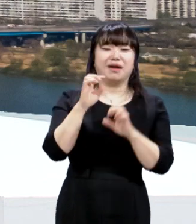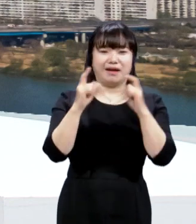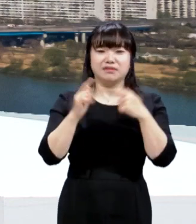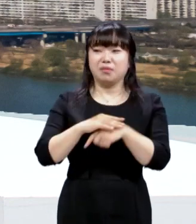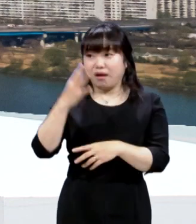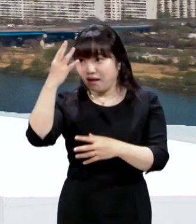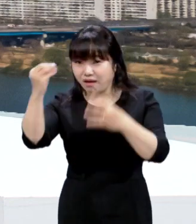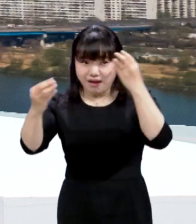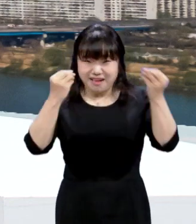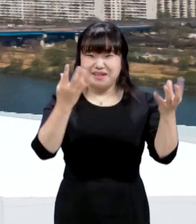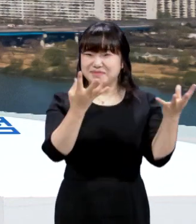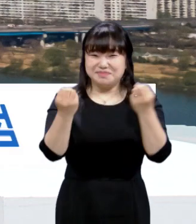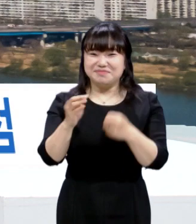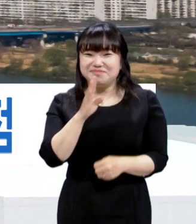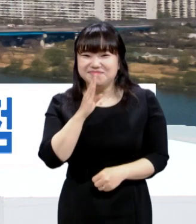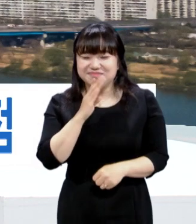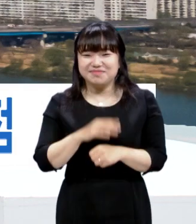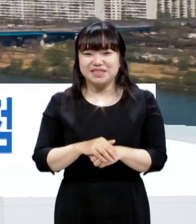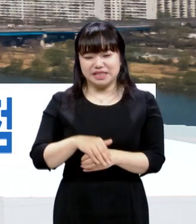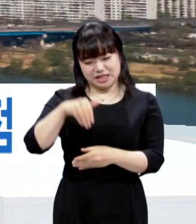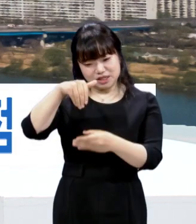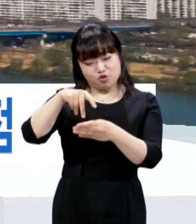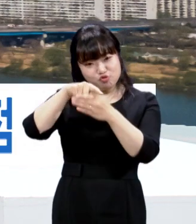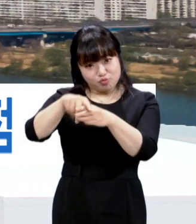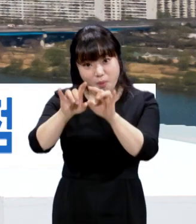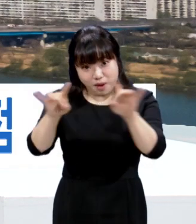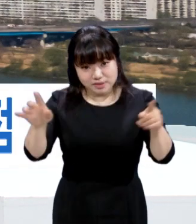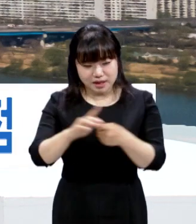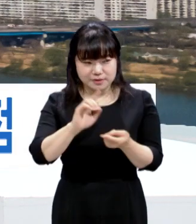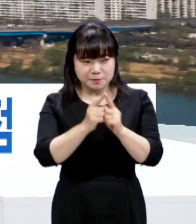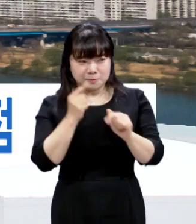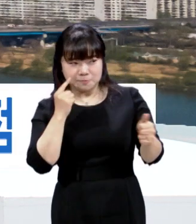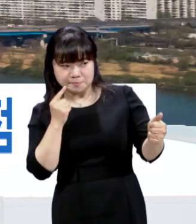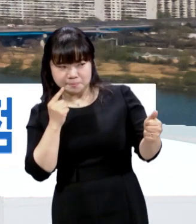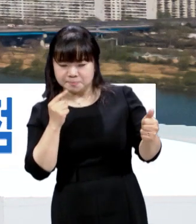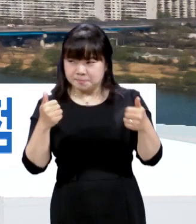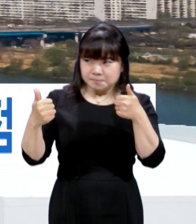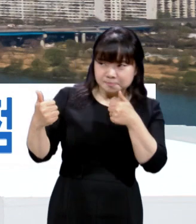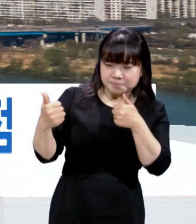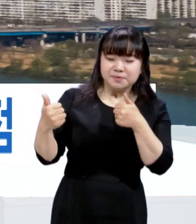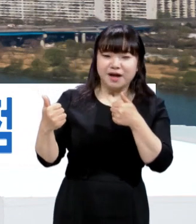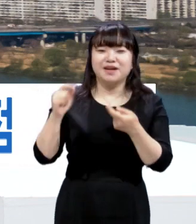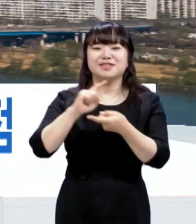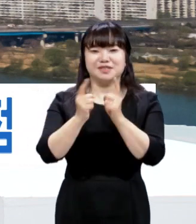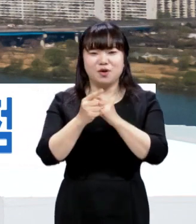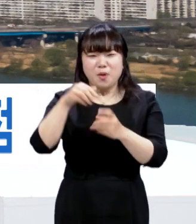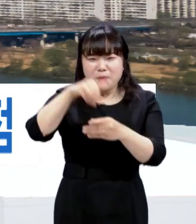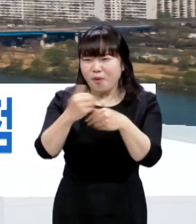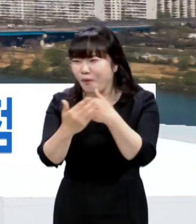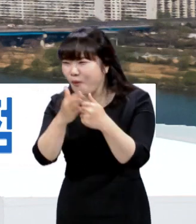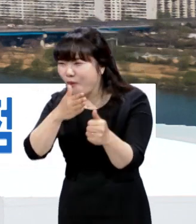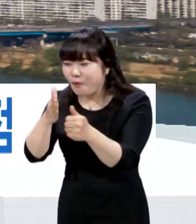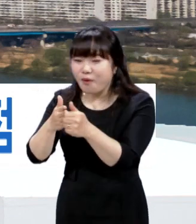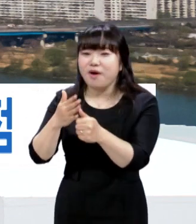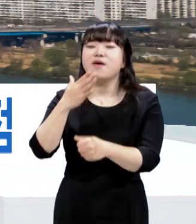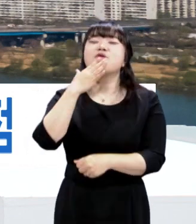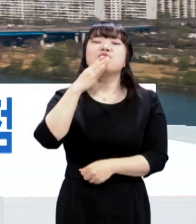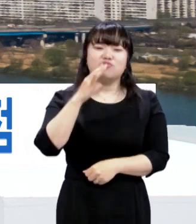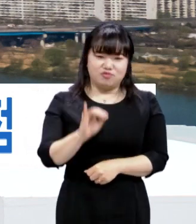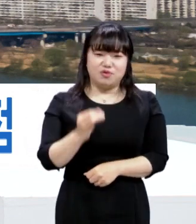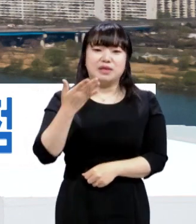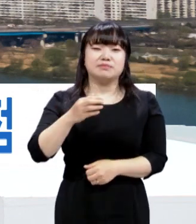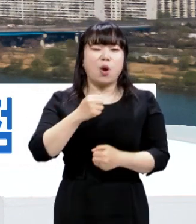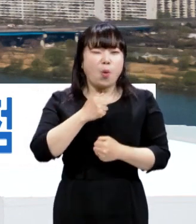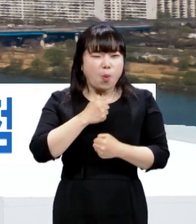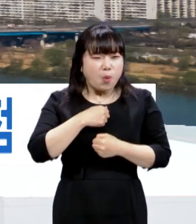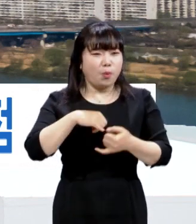겁니다 성 걸 줄만 후보 제 입장에선 이상대 오브를 전개하며 유권자 표심 잡기에 주력하고 있지만 반드시 주의할 점도